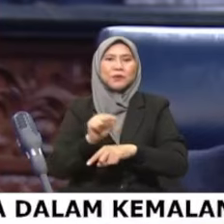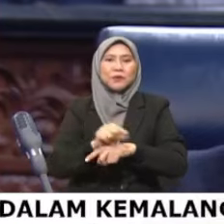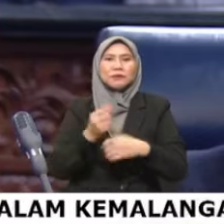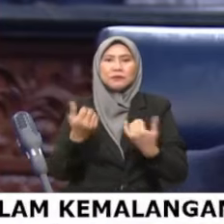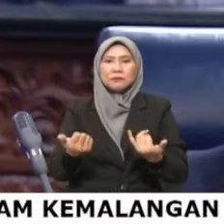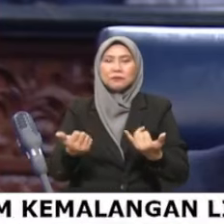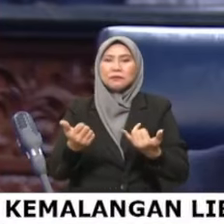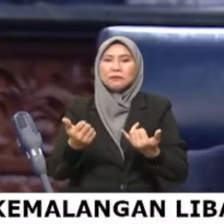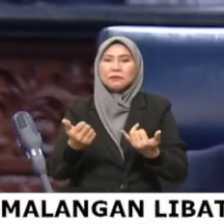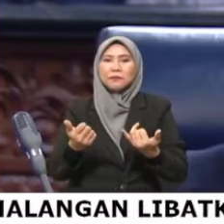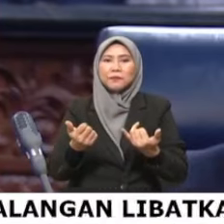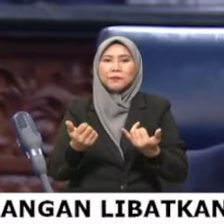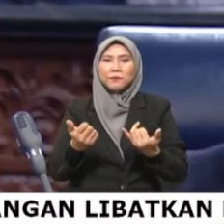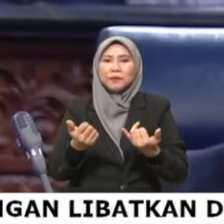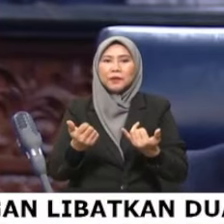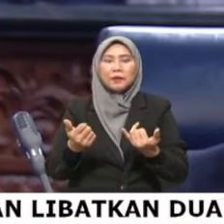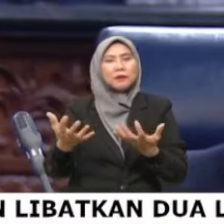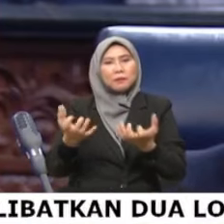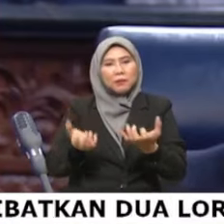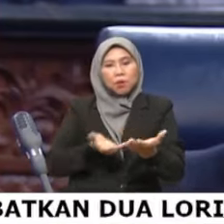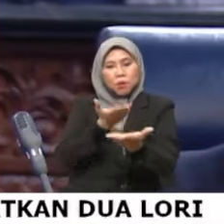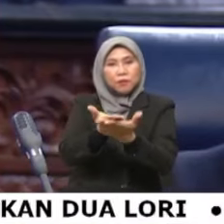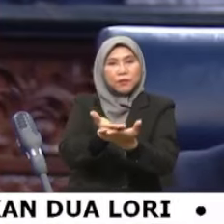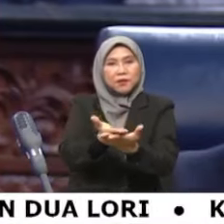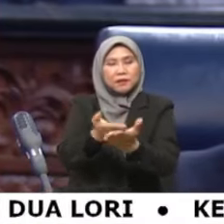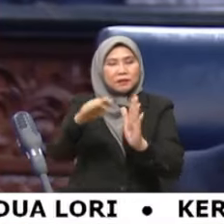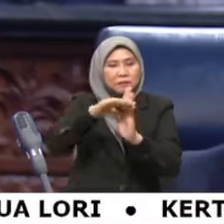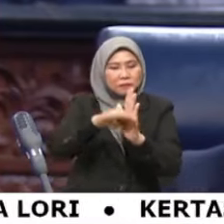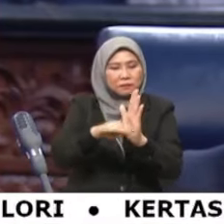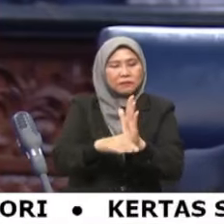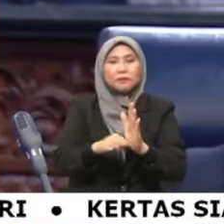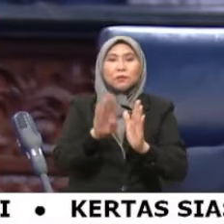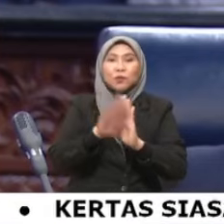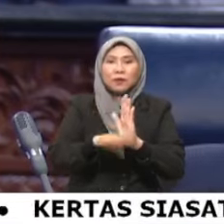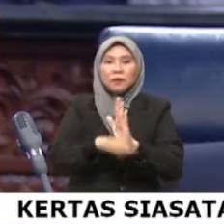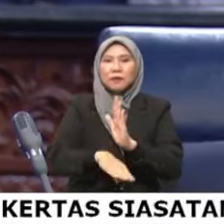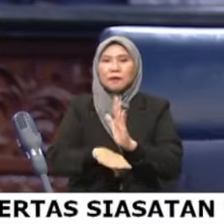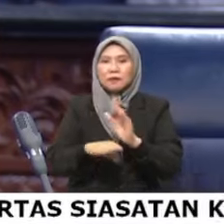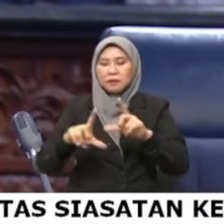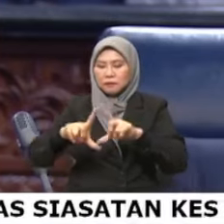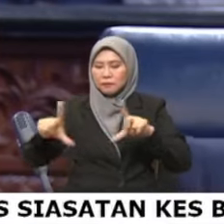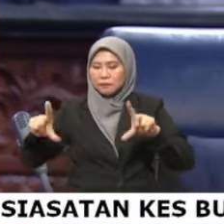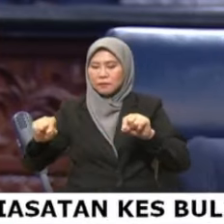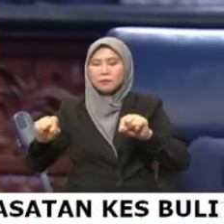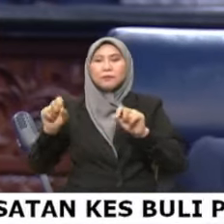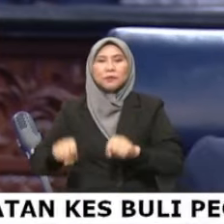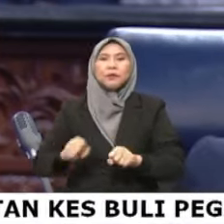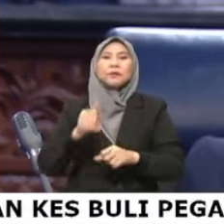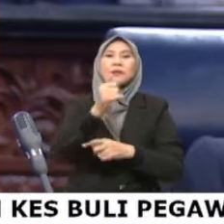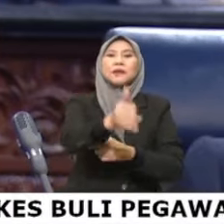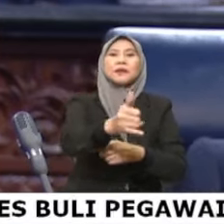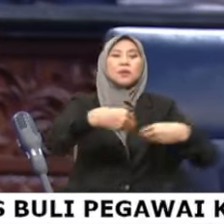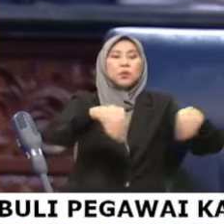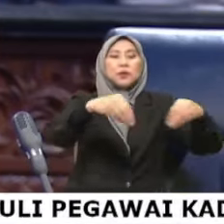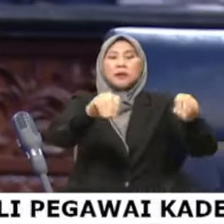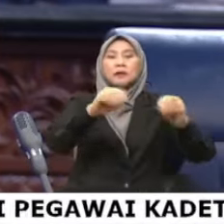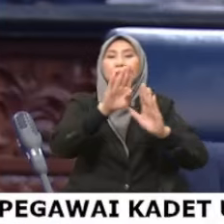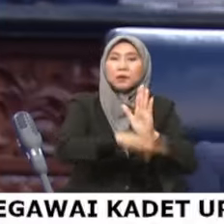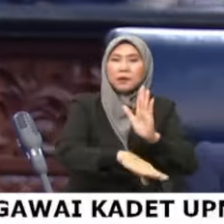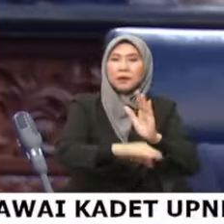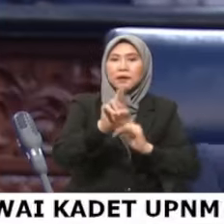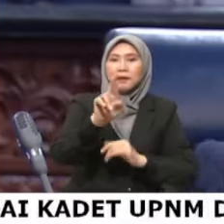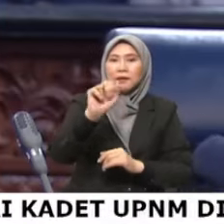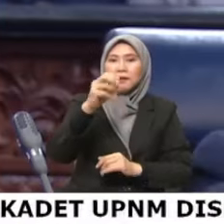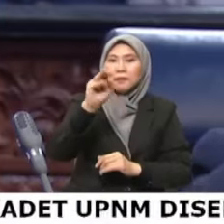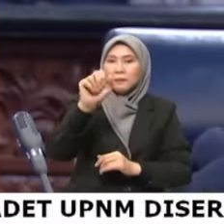nota poin ini, mereka nak tawarkan Menu Rahmah tu dengan kad diskaun Menu Rahmah ini, mereka boleh pergi ke Jualan Rahmah dan dekat Jualan